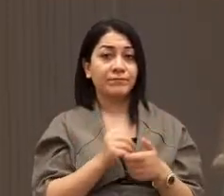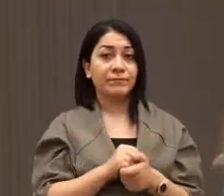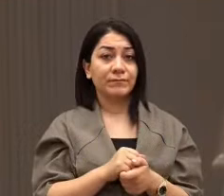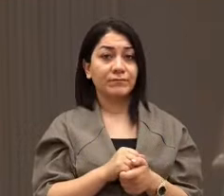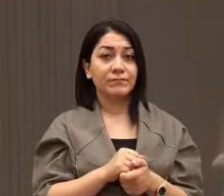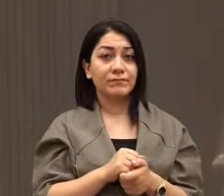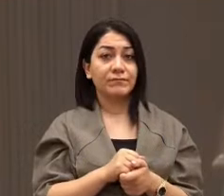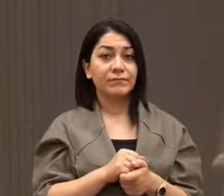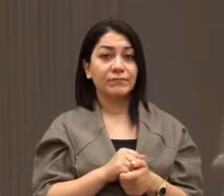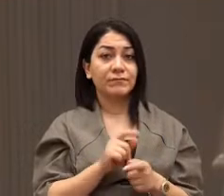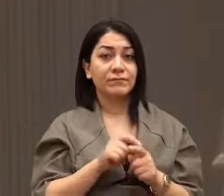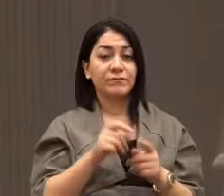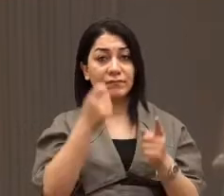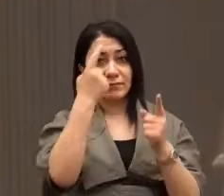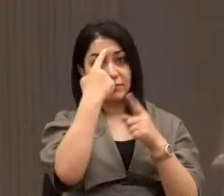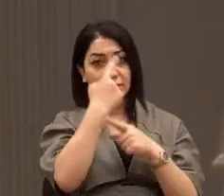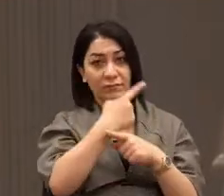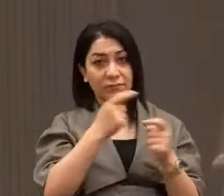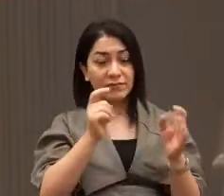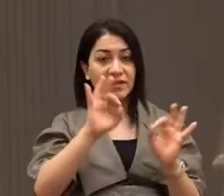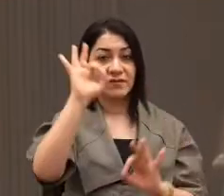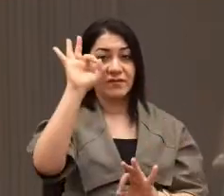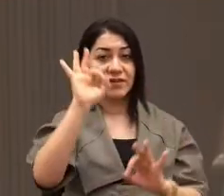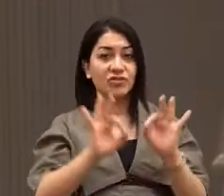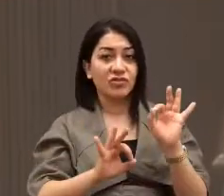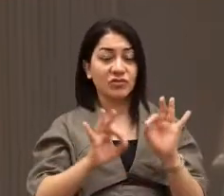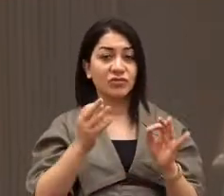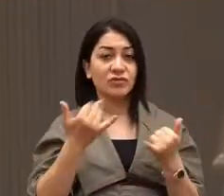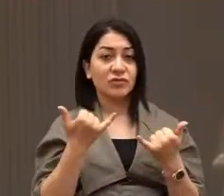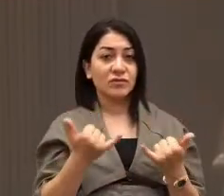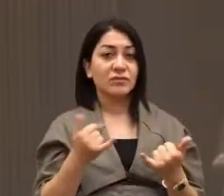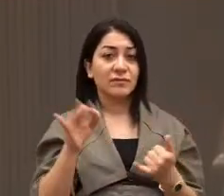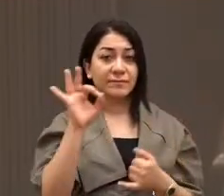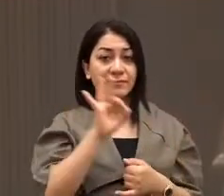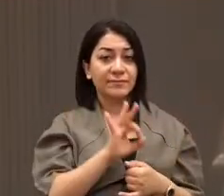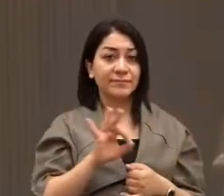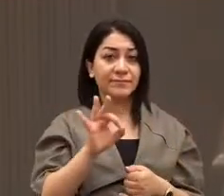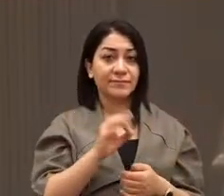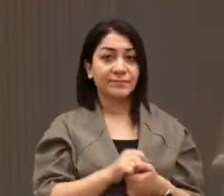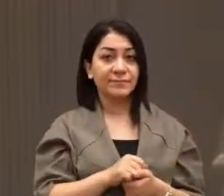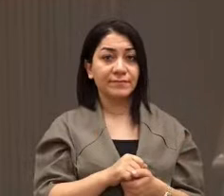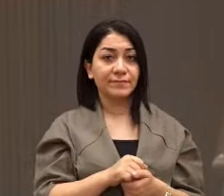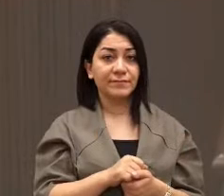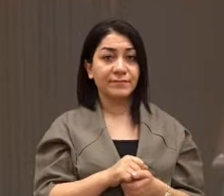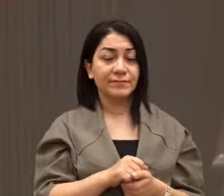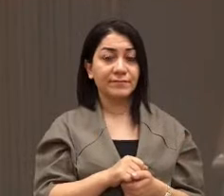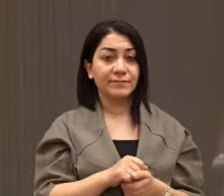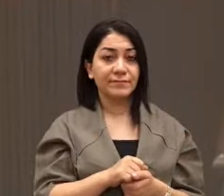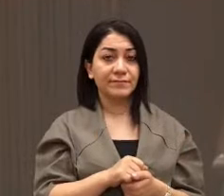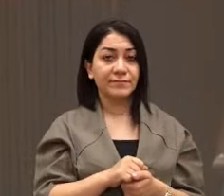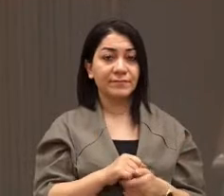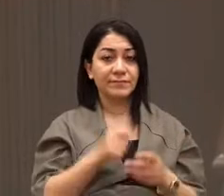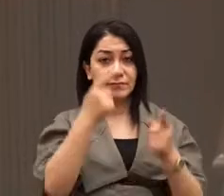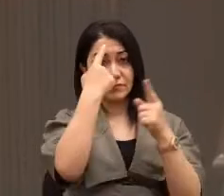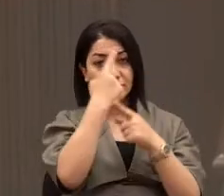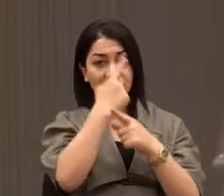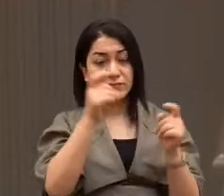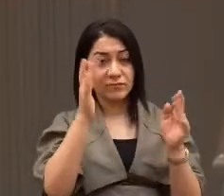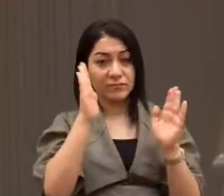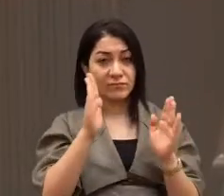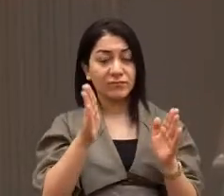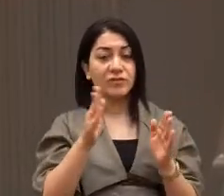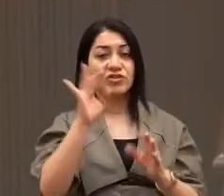նյութ հրապարակելով առկա վիճակագրությունը գոնա այս փուլին։ Դա առանձին երևի մեր հենց նախարարության կայքում կհրապարակվի նյութը,